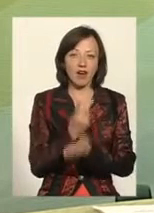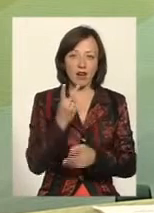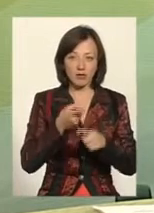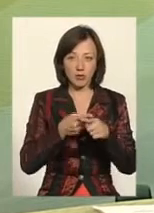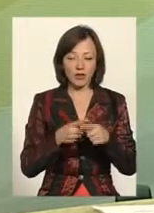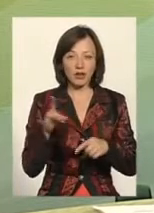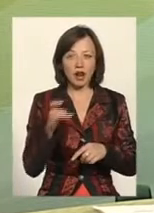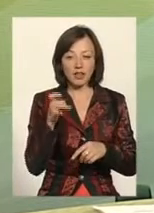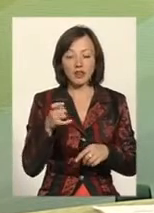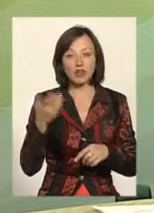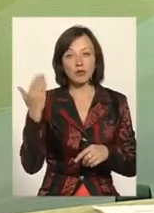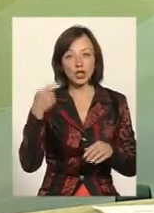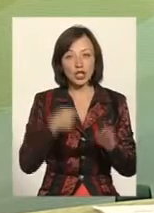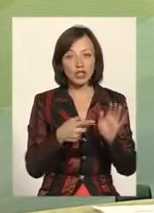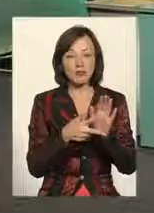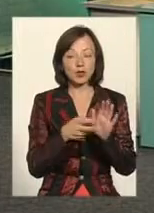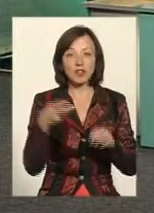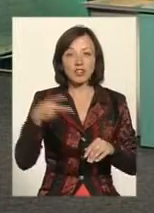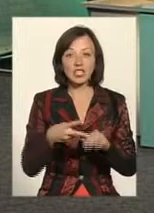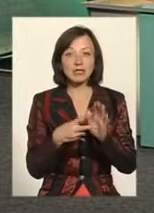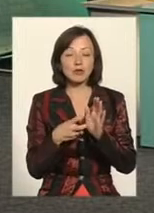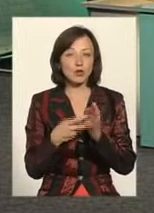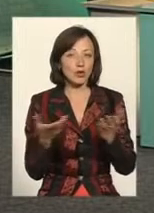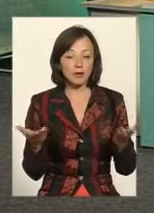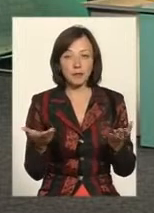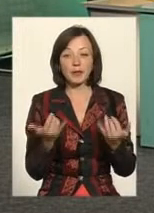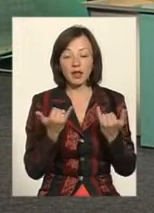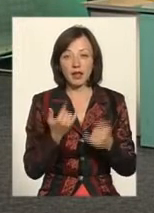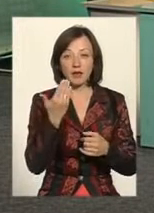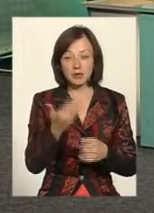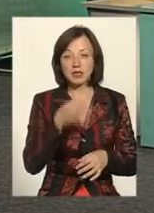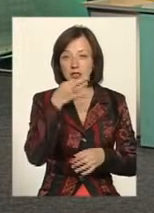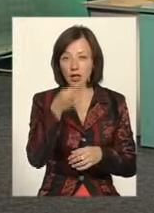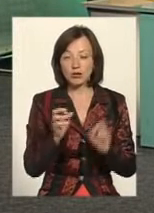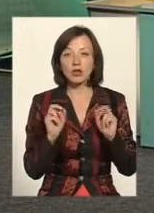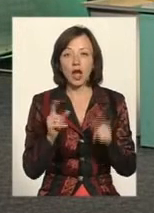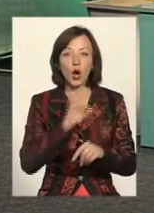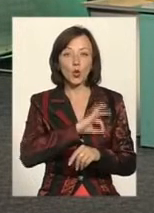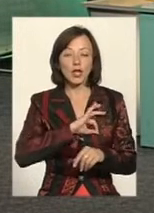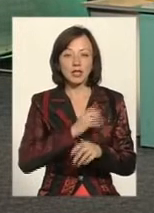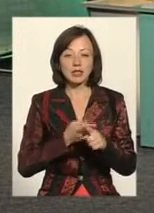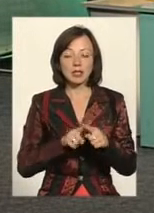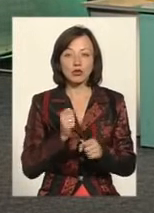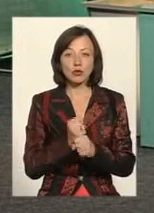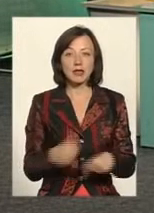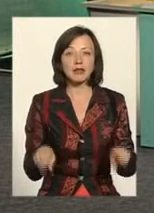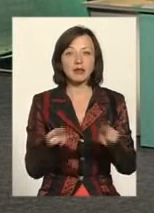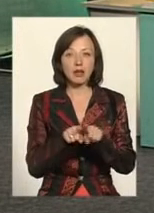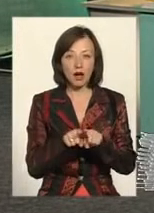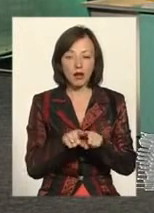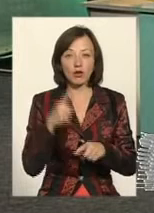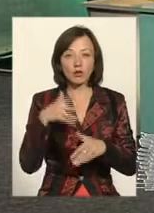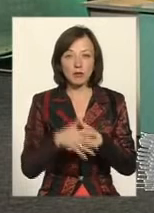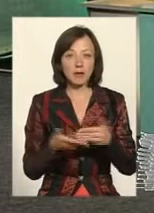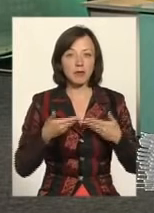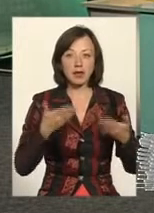було 1800, в цьому році 2700 гривень. Але я зараз обдумую, яким чином юридично це зробити так, щоб... Тому ви